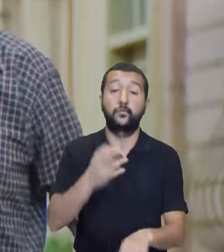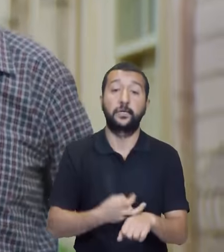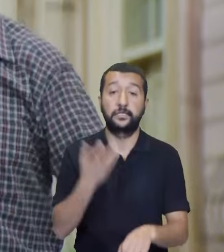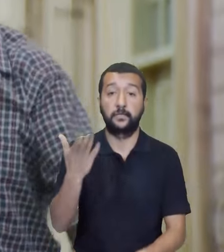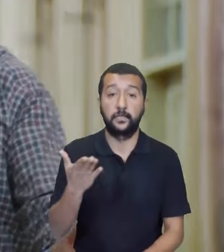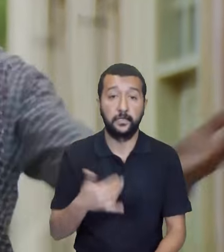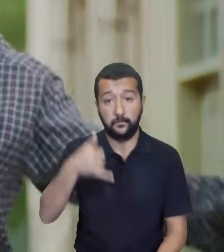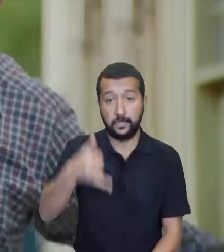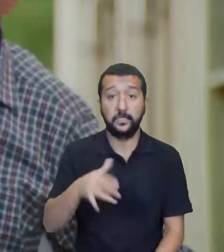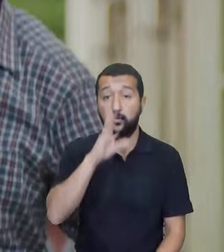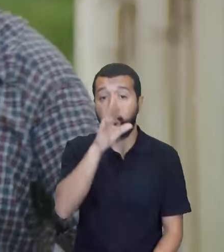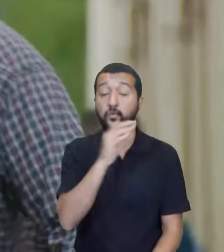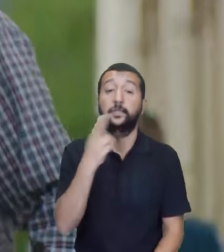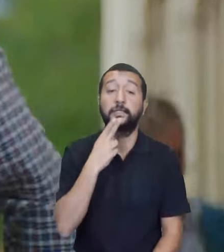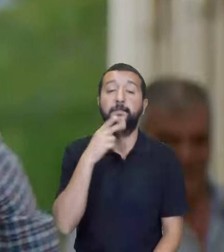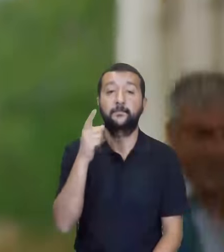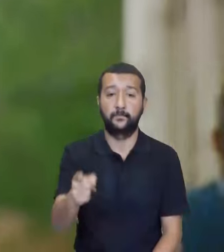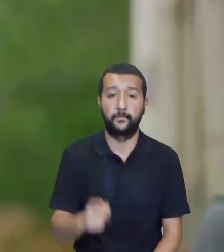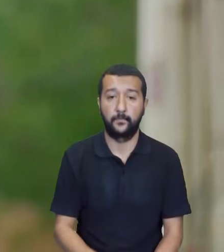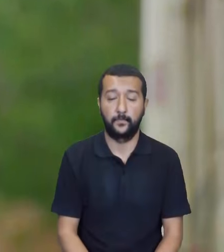maşallah. Bacaksız ve huysuz kadın.